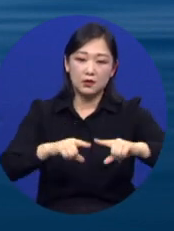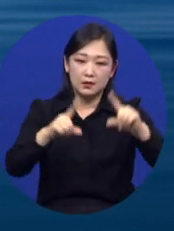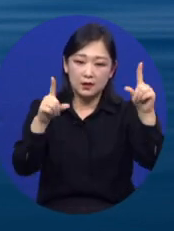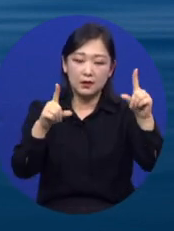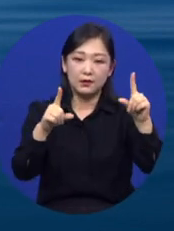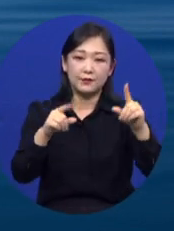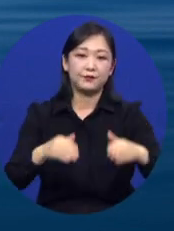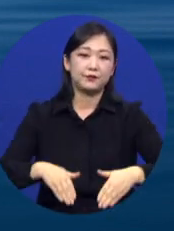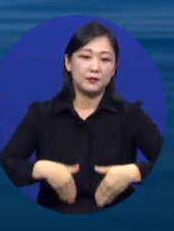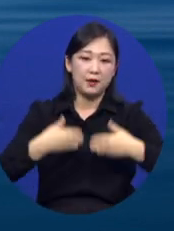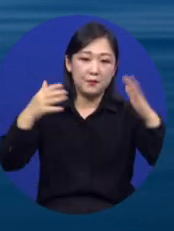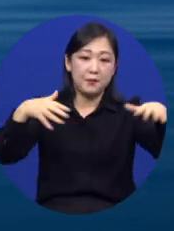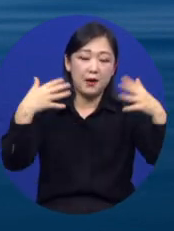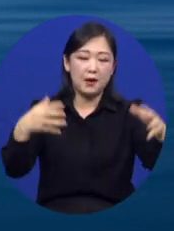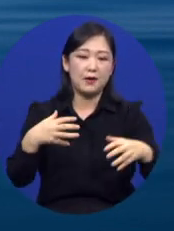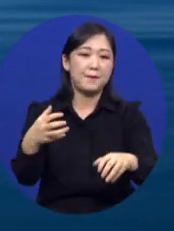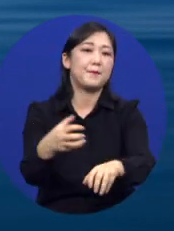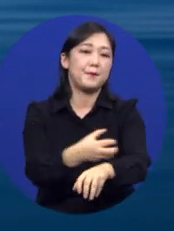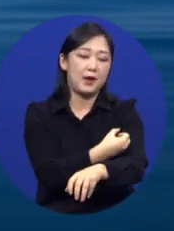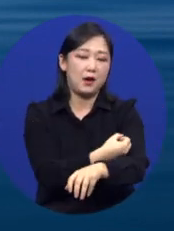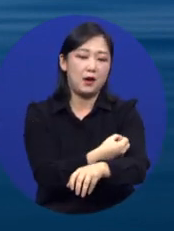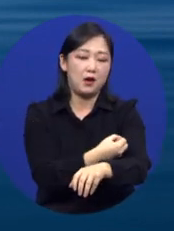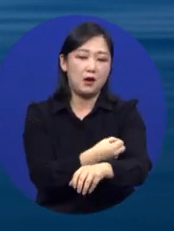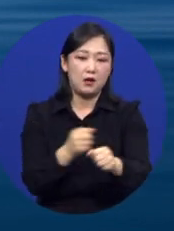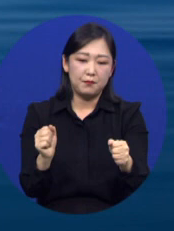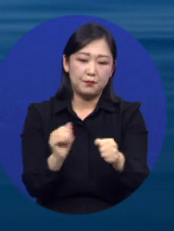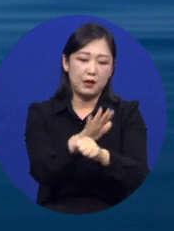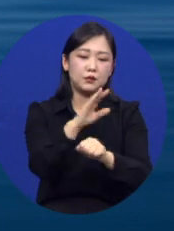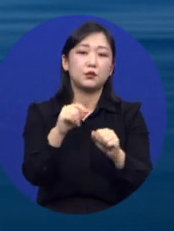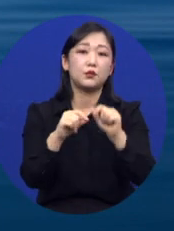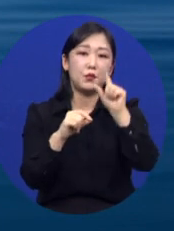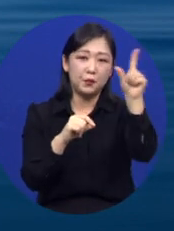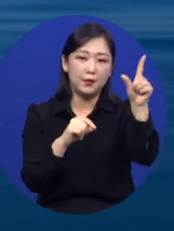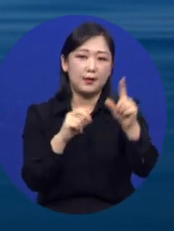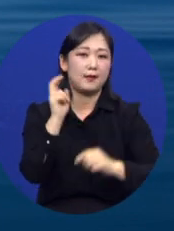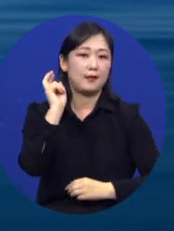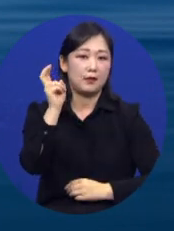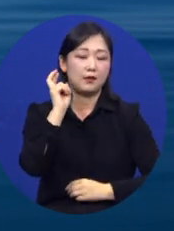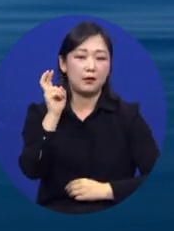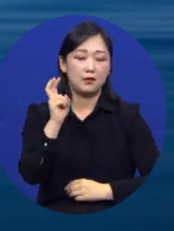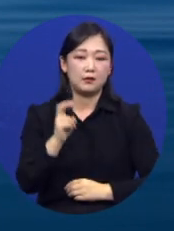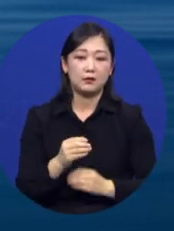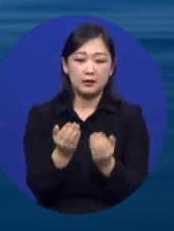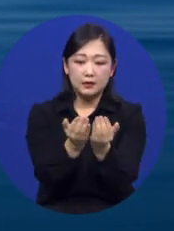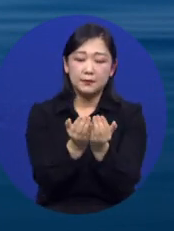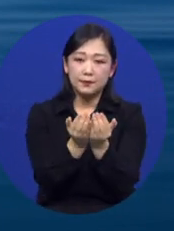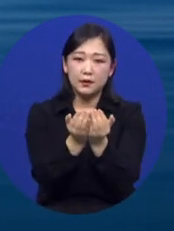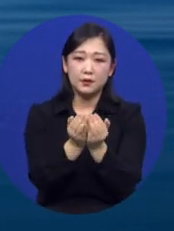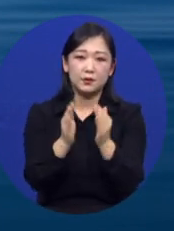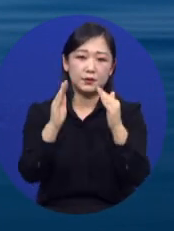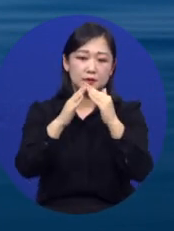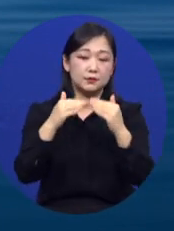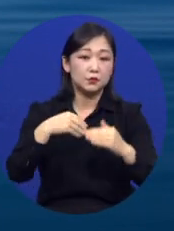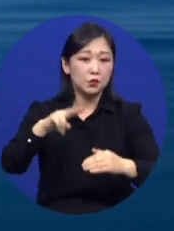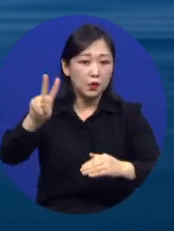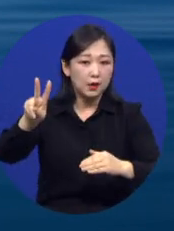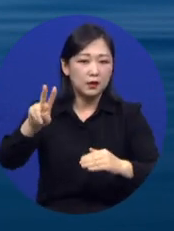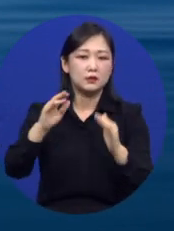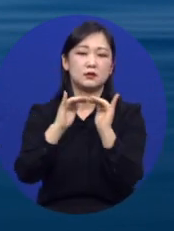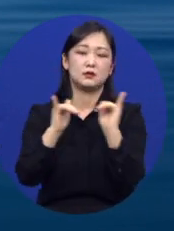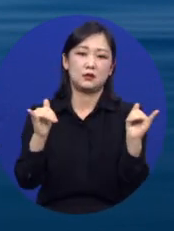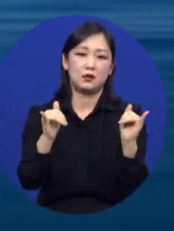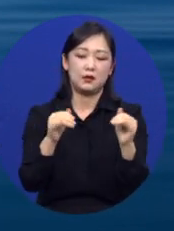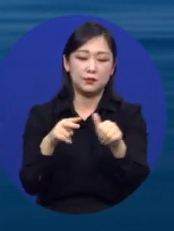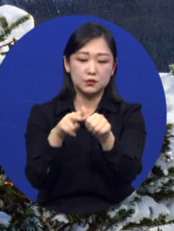서보 회상으로 바람이 강하게 불면서 물결이 높게 일 것으로 예상되는데요 비경 낄 해상교통 이용객들은 운항 정보를 확인